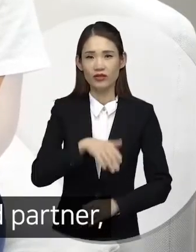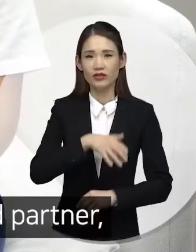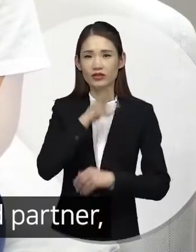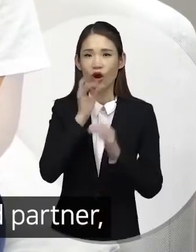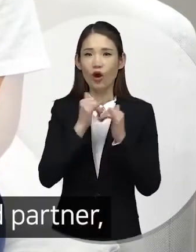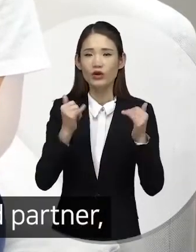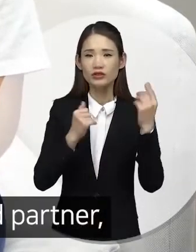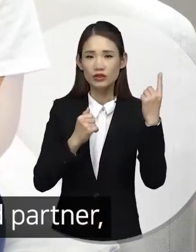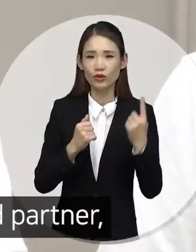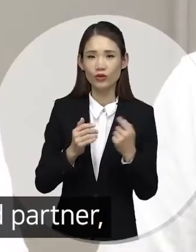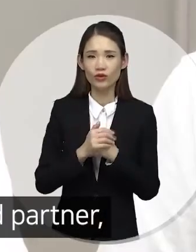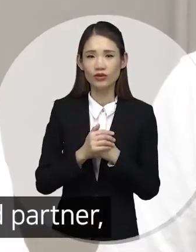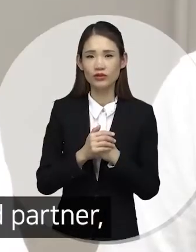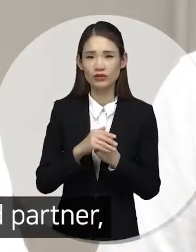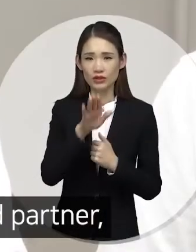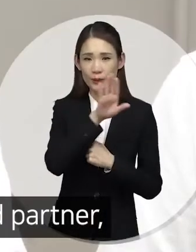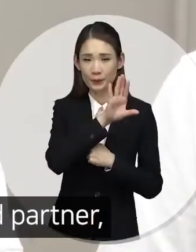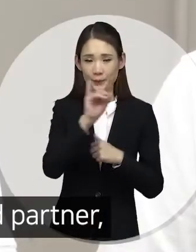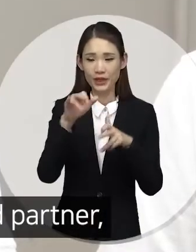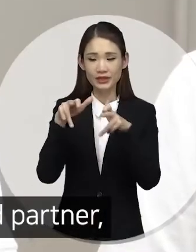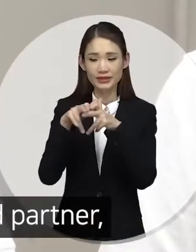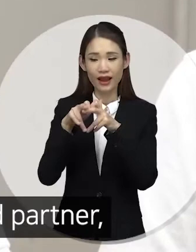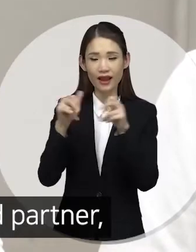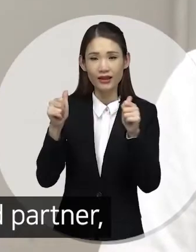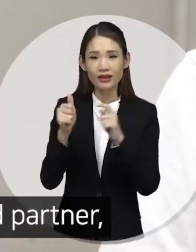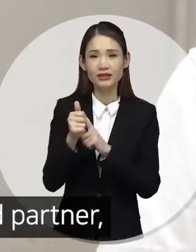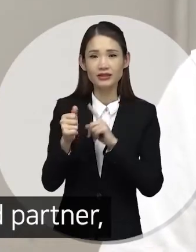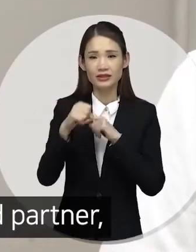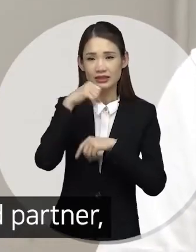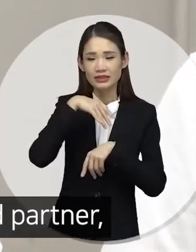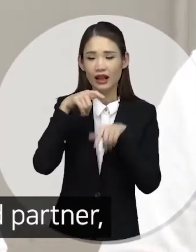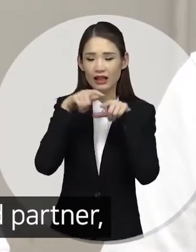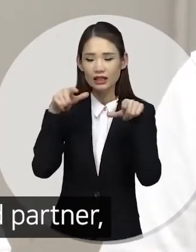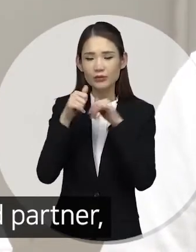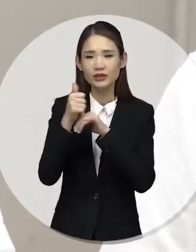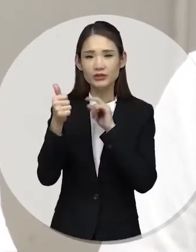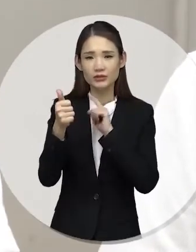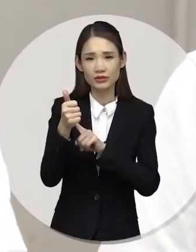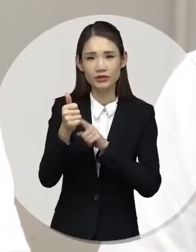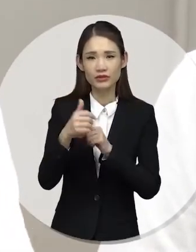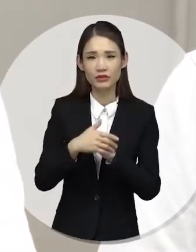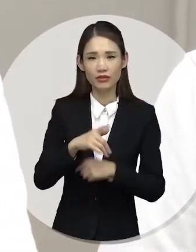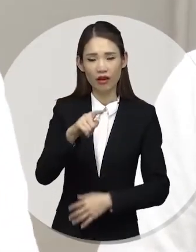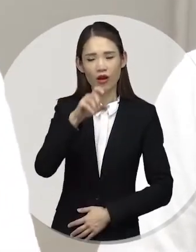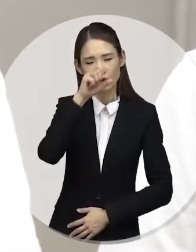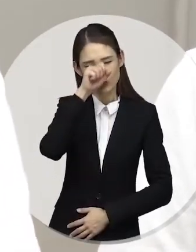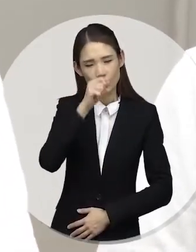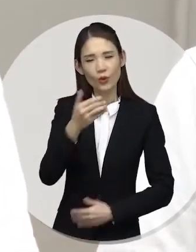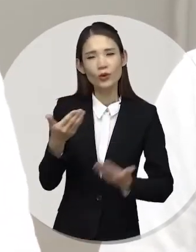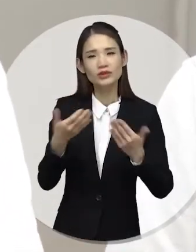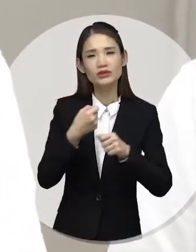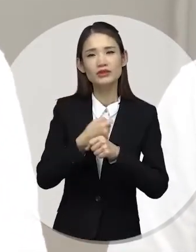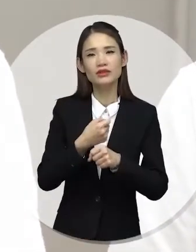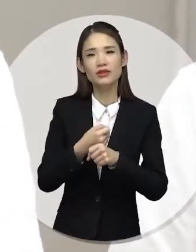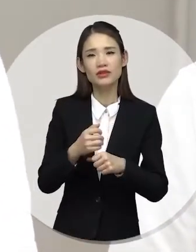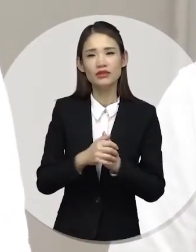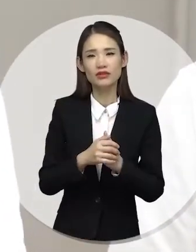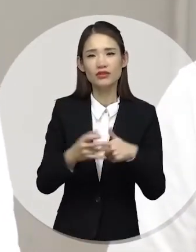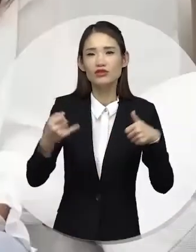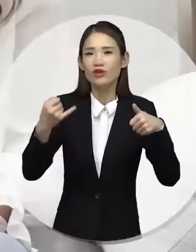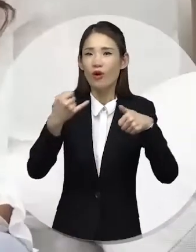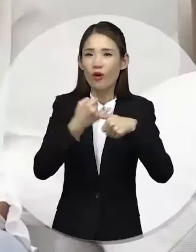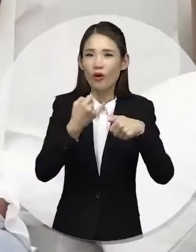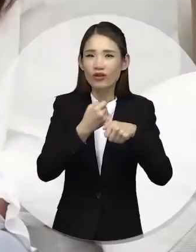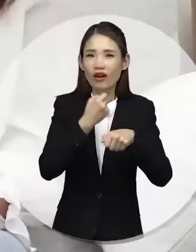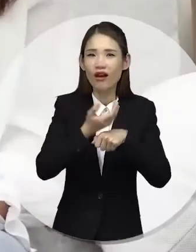어르신이 오셔가지고 비장애인 쪽인 사람한테 좋은 일 하네. 우리가